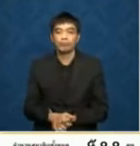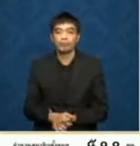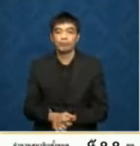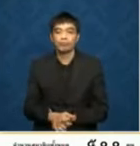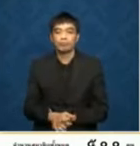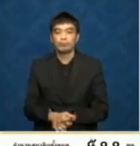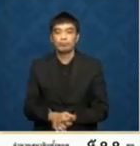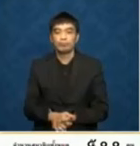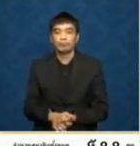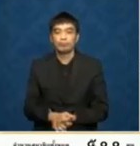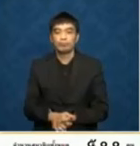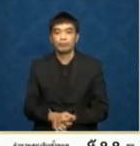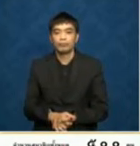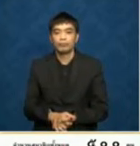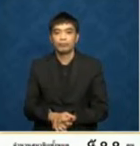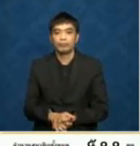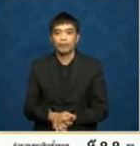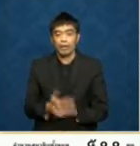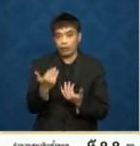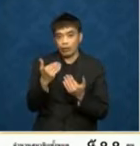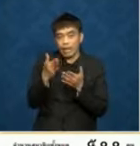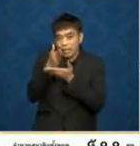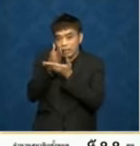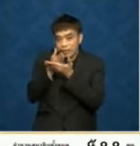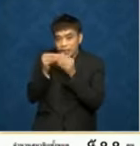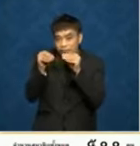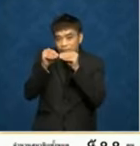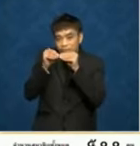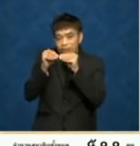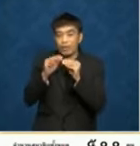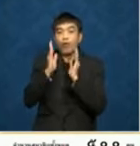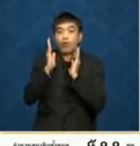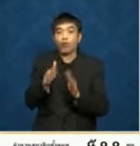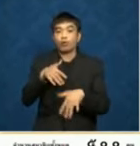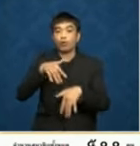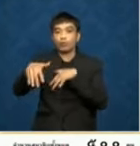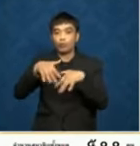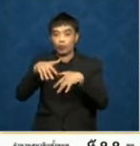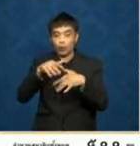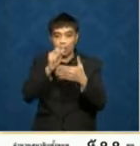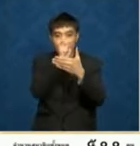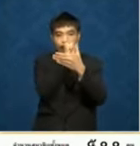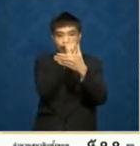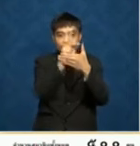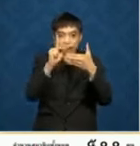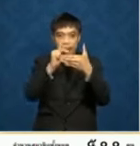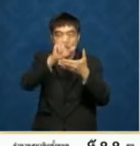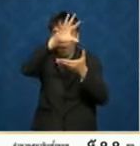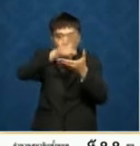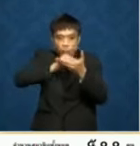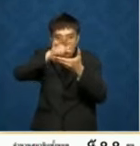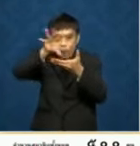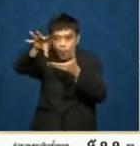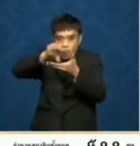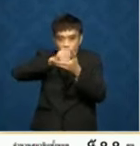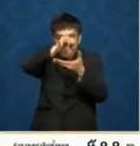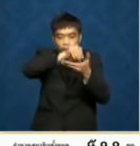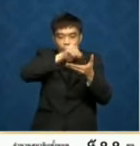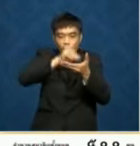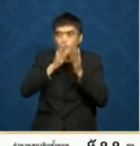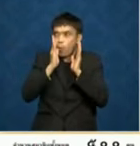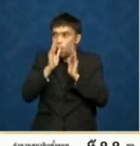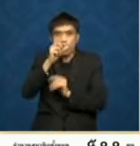ท่ excuse meอีไมถึงครึงปีจะมีประชาชนดวนลดแทางรฐเพิ่มขึนอกหลาย 10 ล้านคน